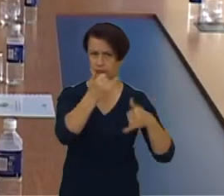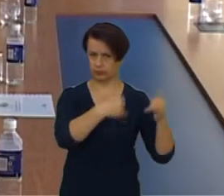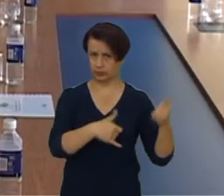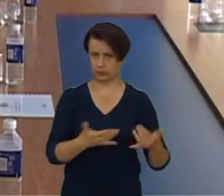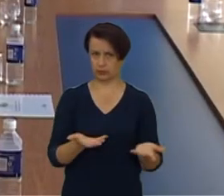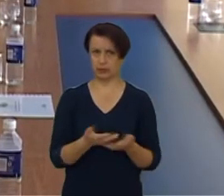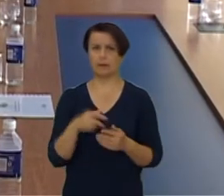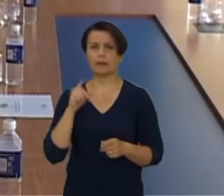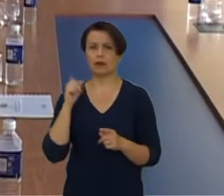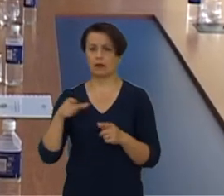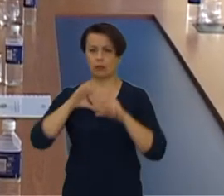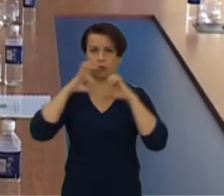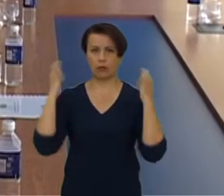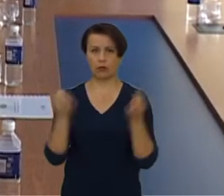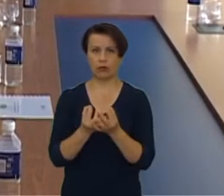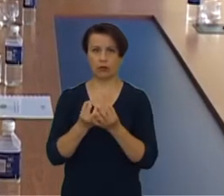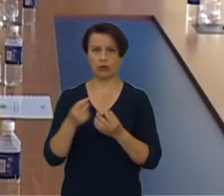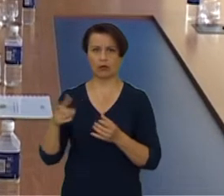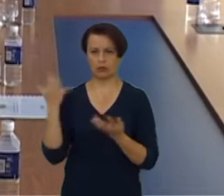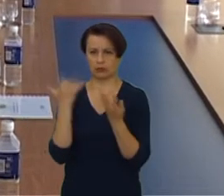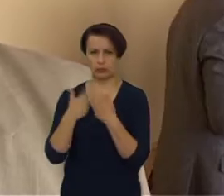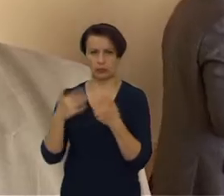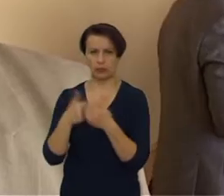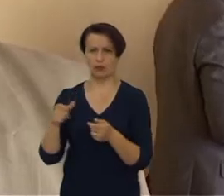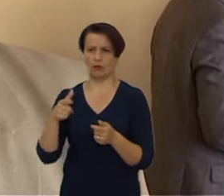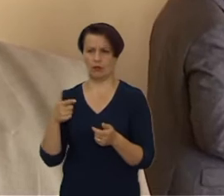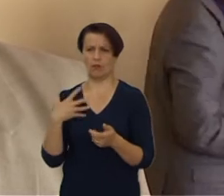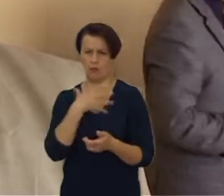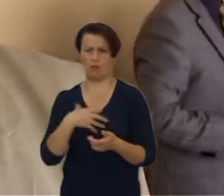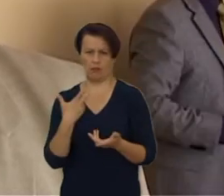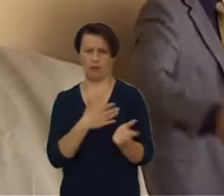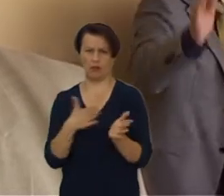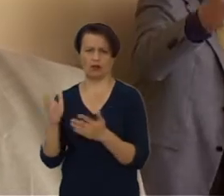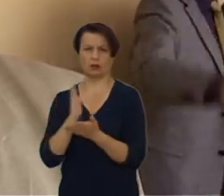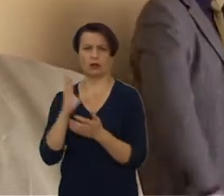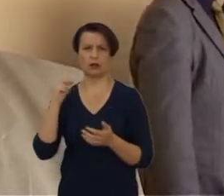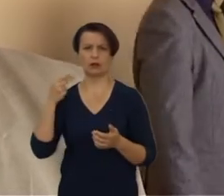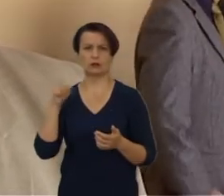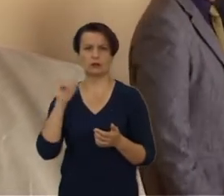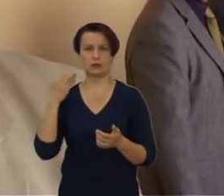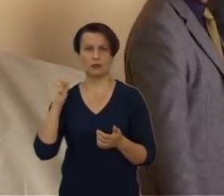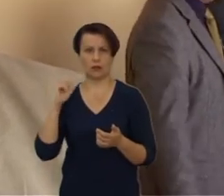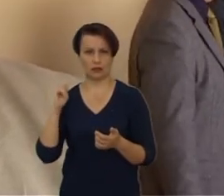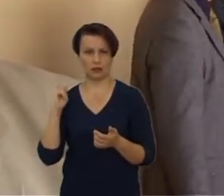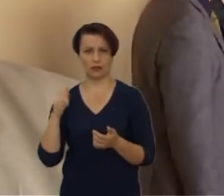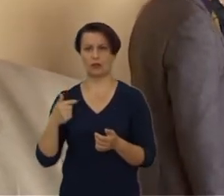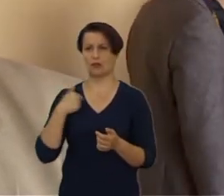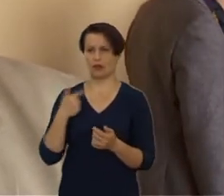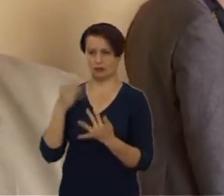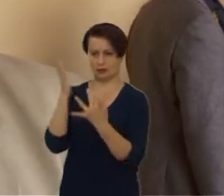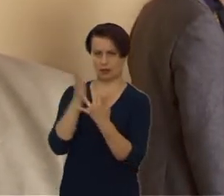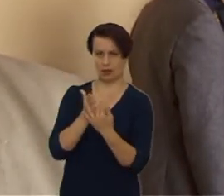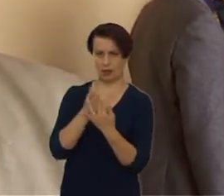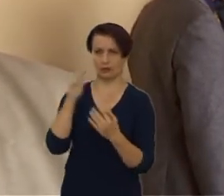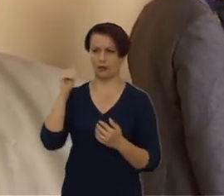suprantat, reiškia. Tai naudomi biologiniai preparatai, pagrindinai yra tai enzimai, reiškia. Nu, tai yra, mes taip dalį enzimais